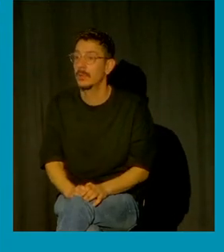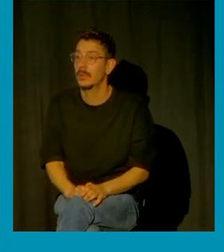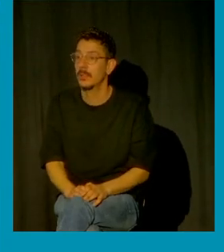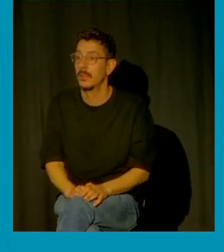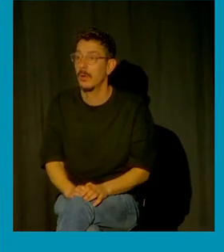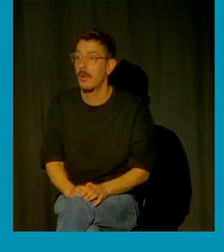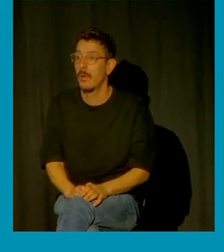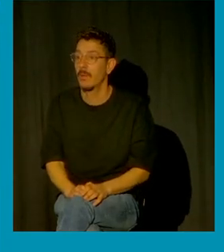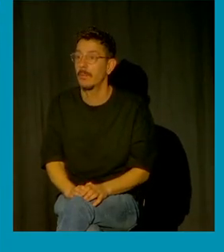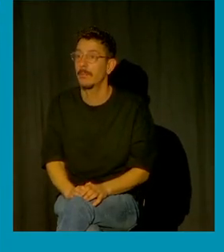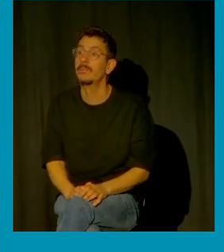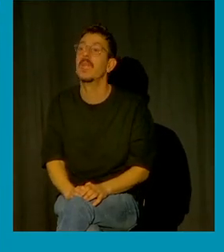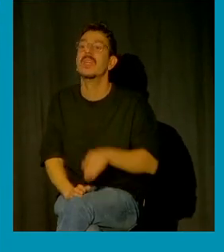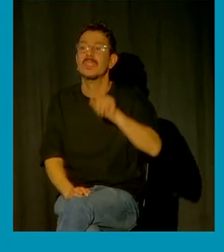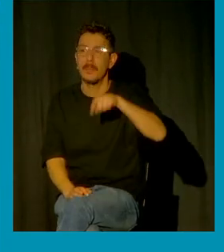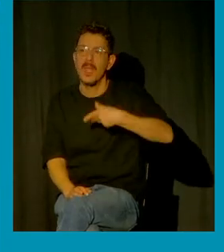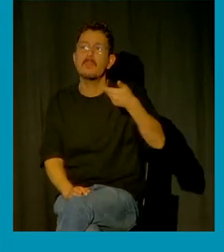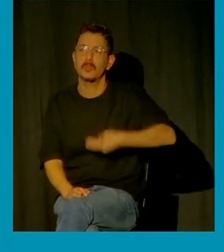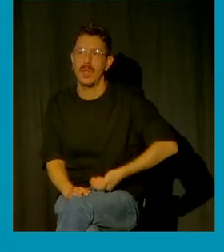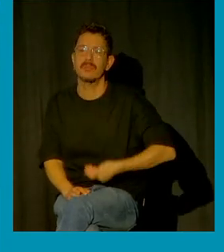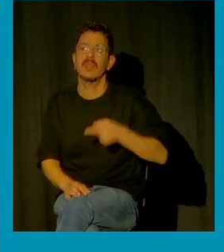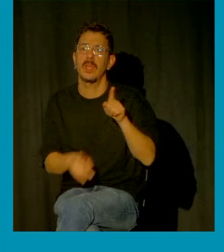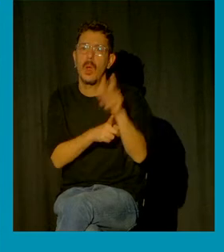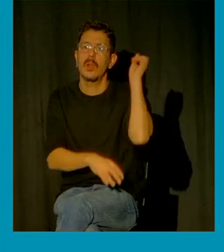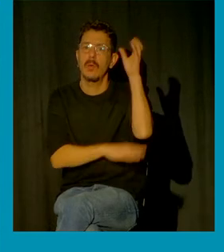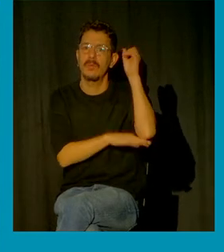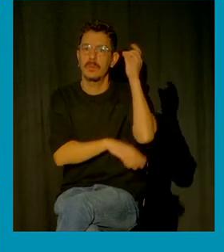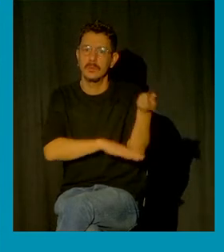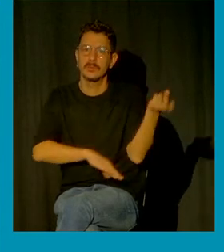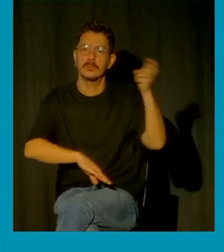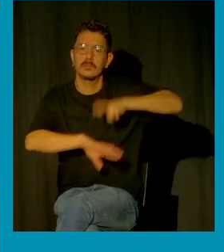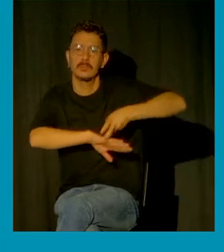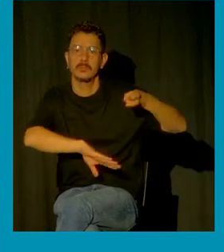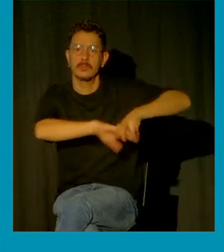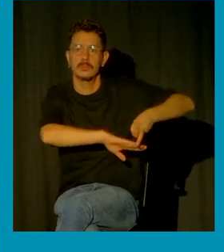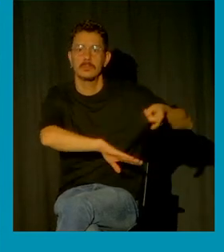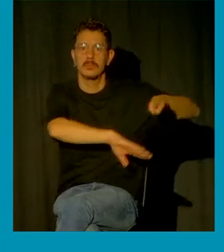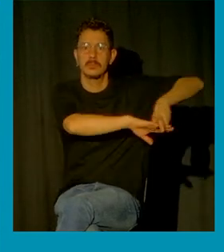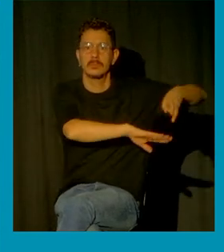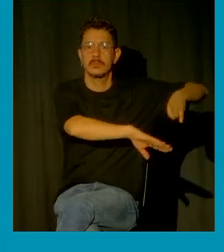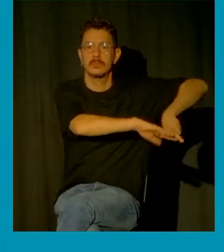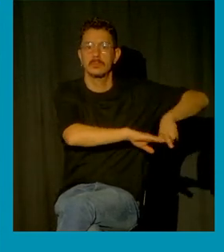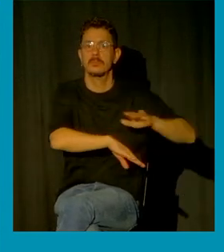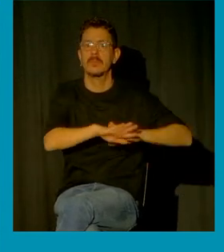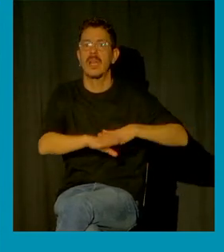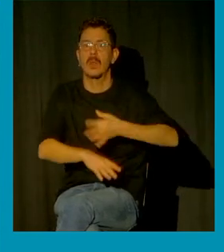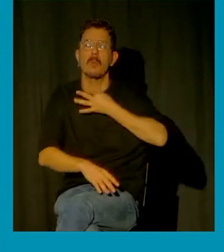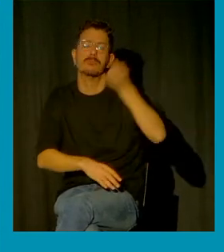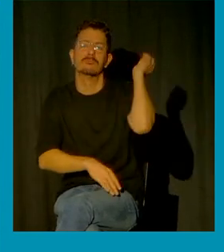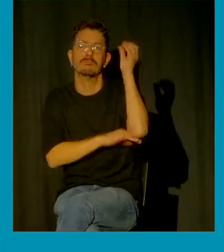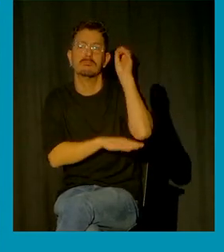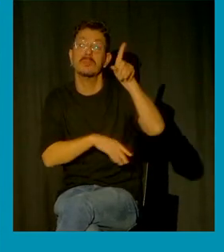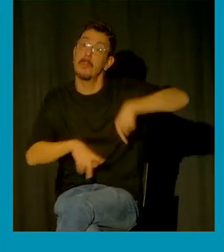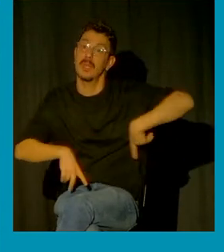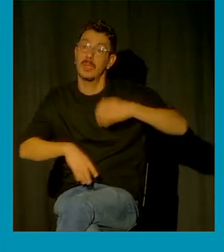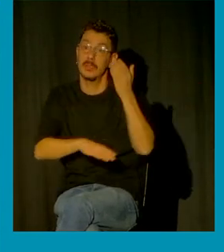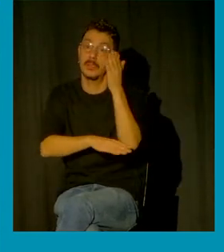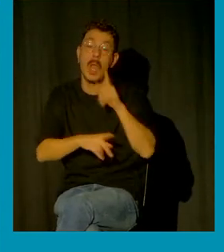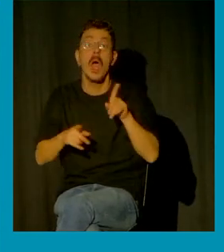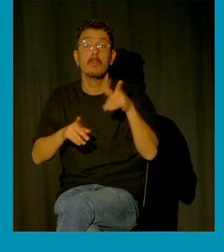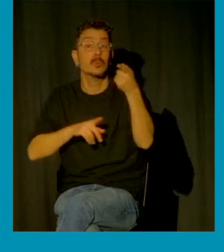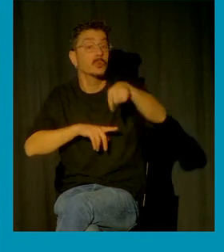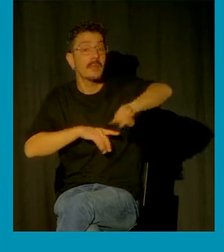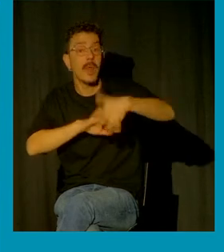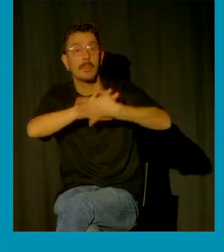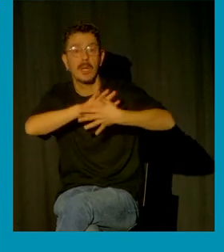algunes en alguna taula perquè si no només ho dic que està a un mencionat d'interseccionalitat